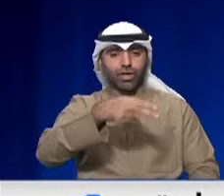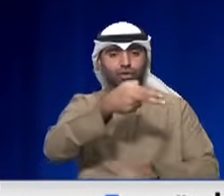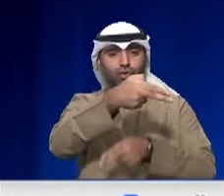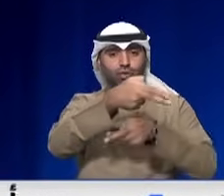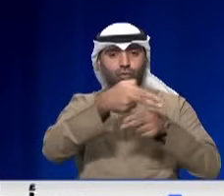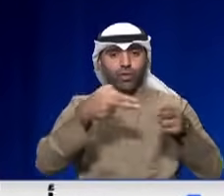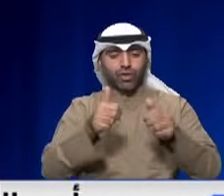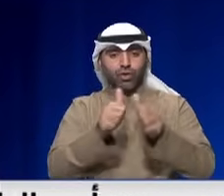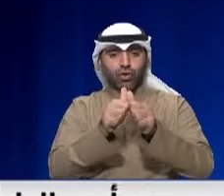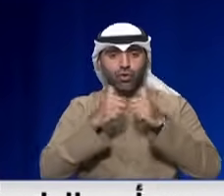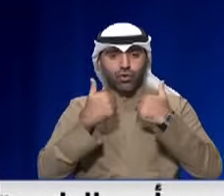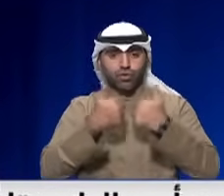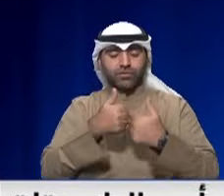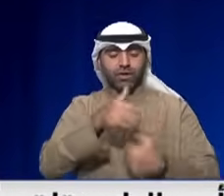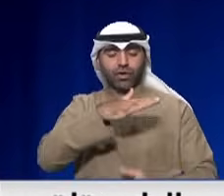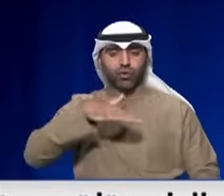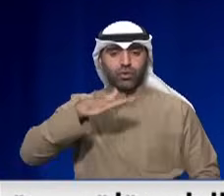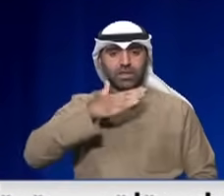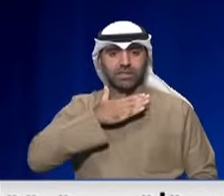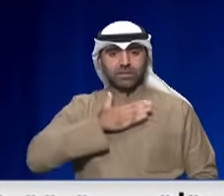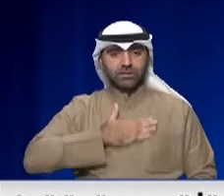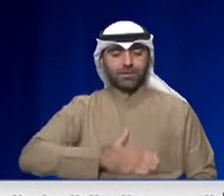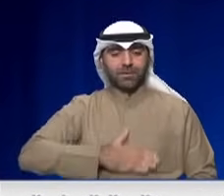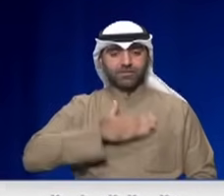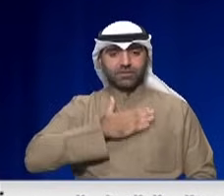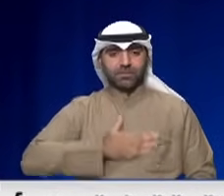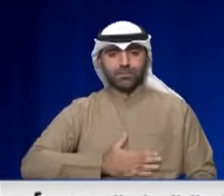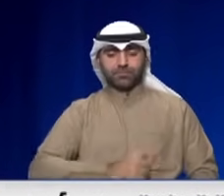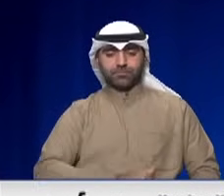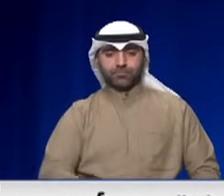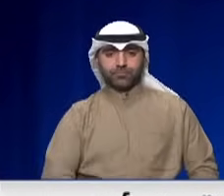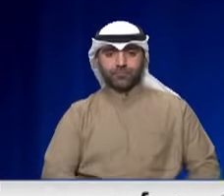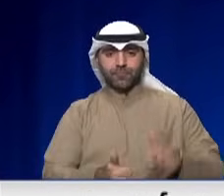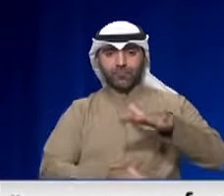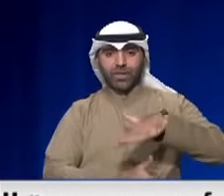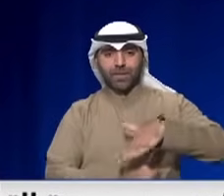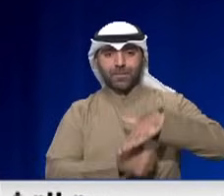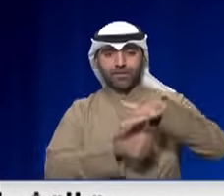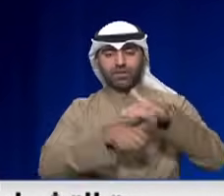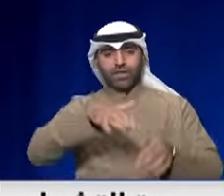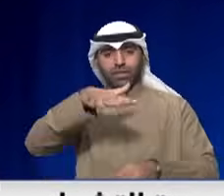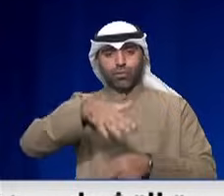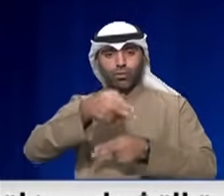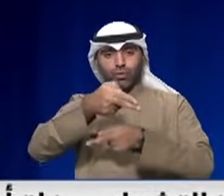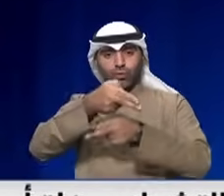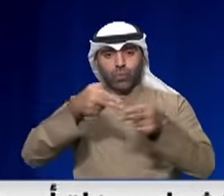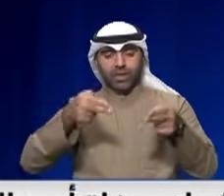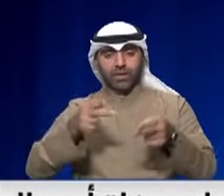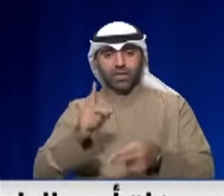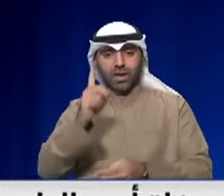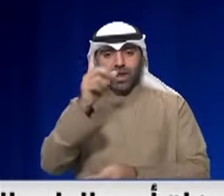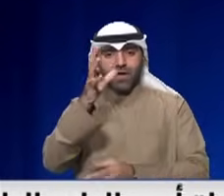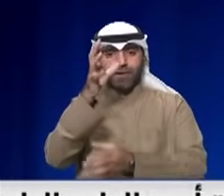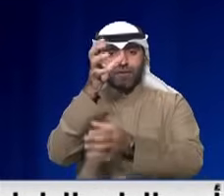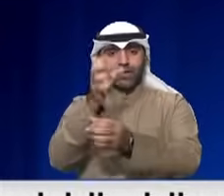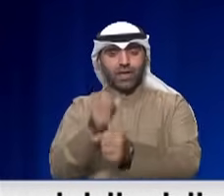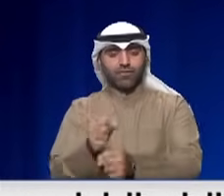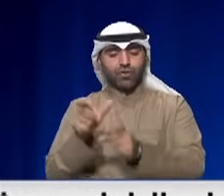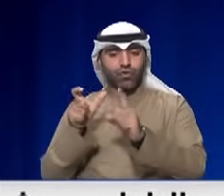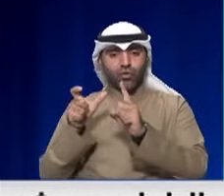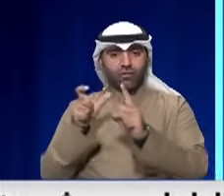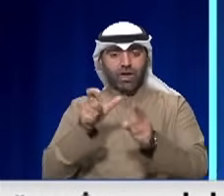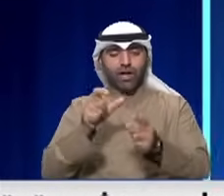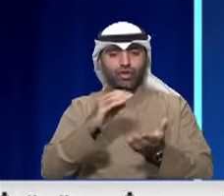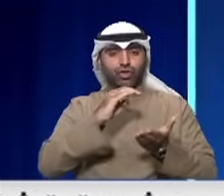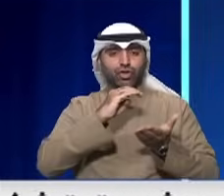وحسن العزاء هذا وقد بعث حضره صاحب السمو امير البلاد الشيخ مشعل الاحمد الجابر الصباح حفظه الله